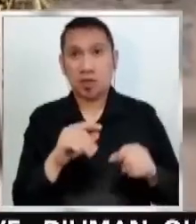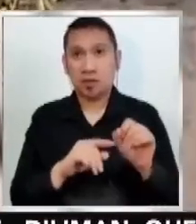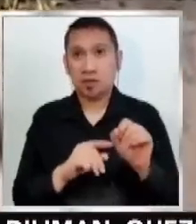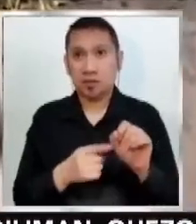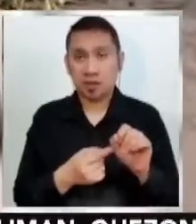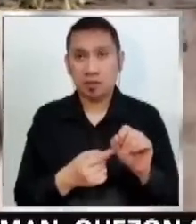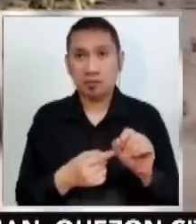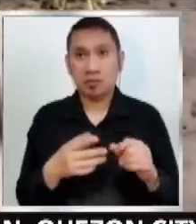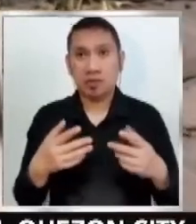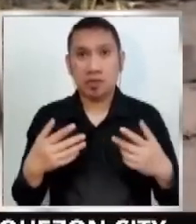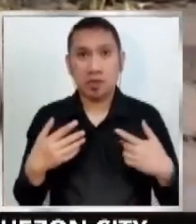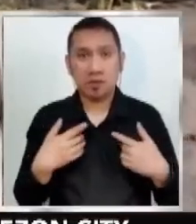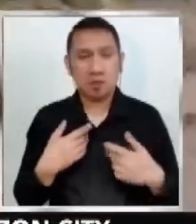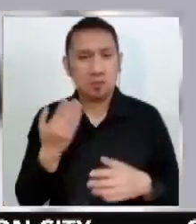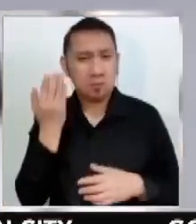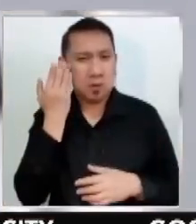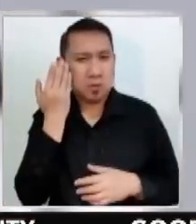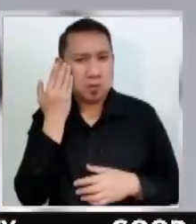mga kunwari kalaban.